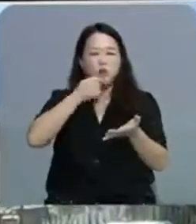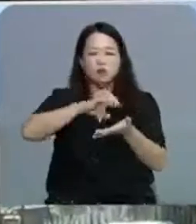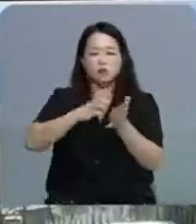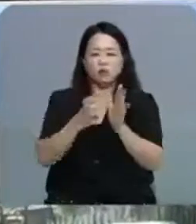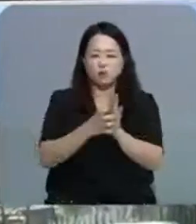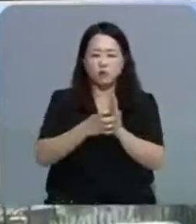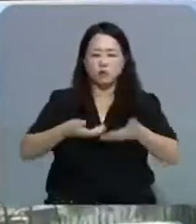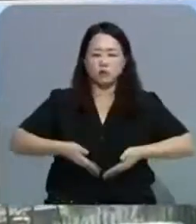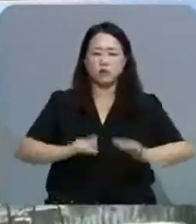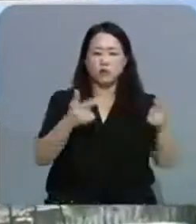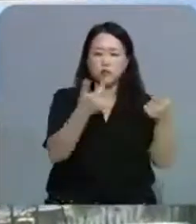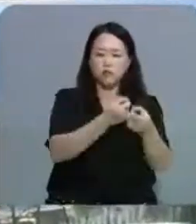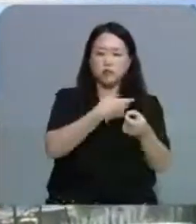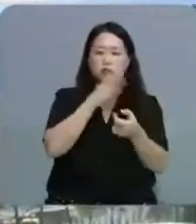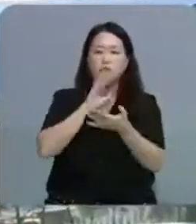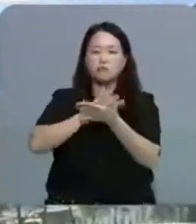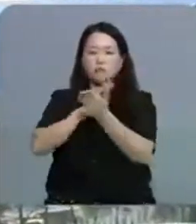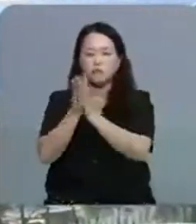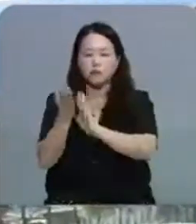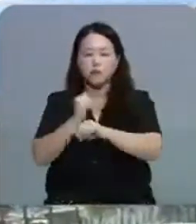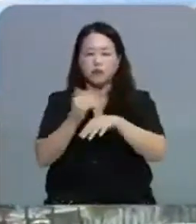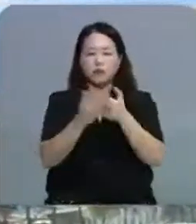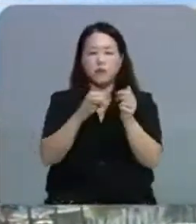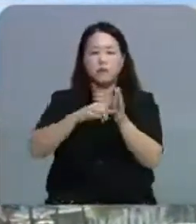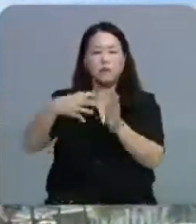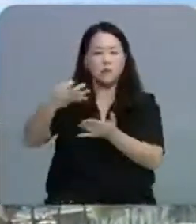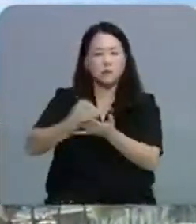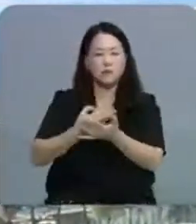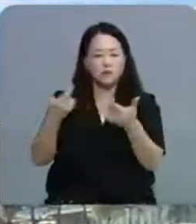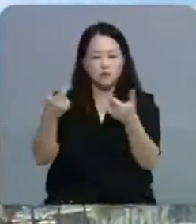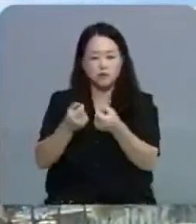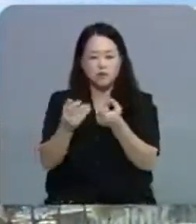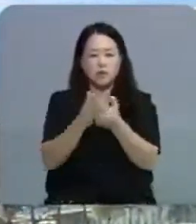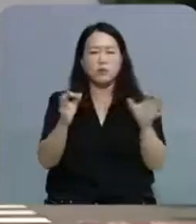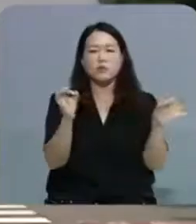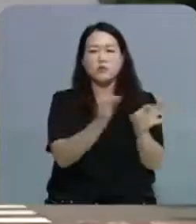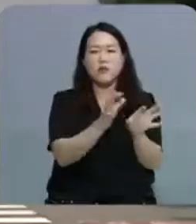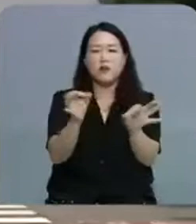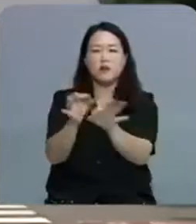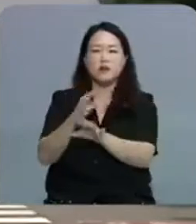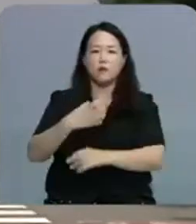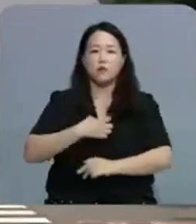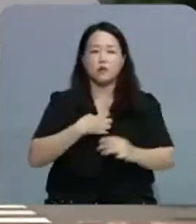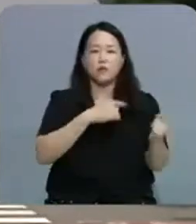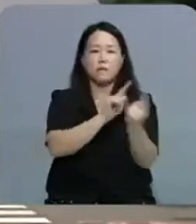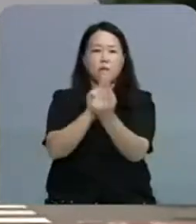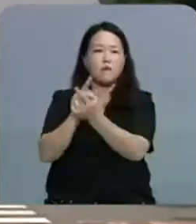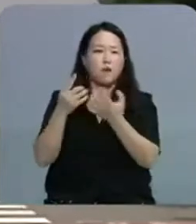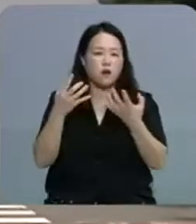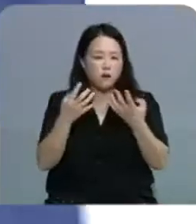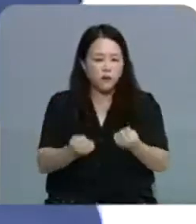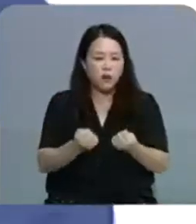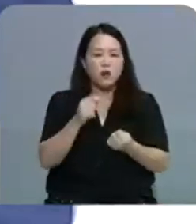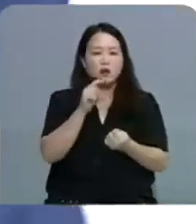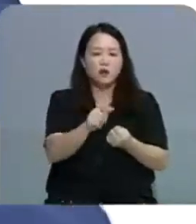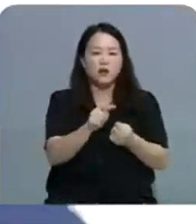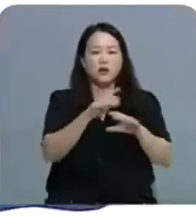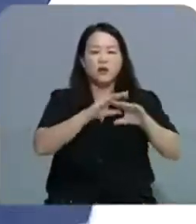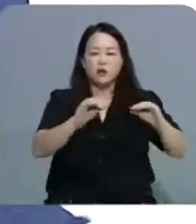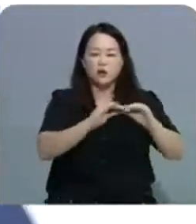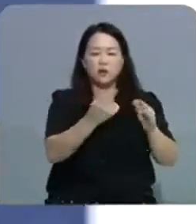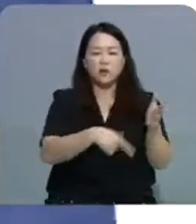줄면서 전북 대다수 자치단체는 수면 위기를 맞고 있습니다 이러한 빈 약해진 지방 제원 충당을 위해